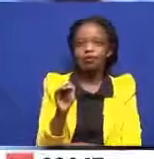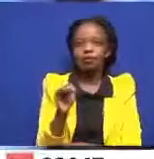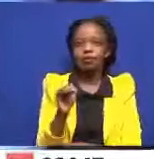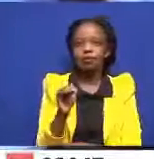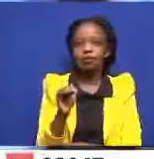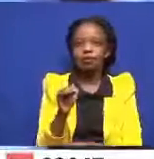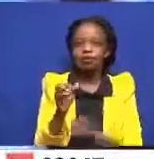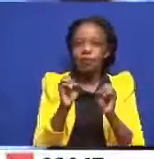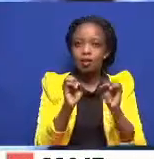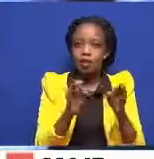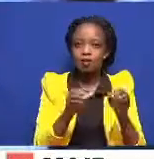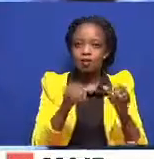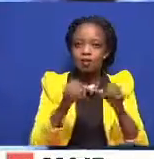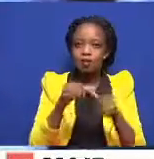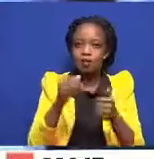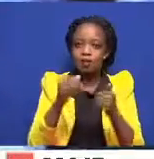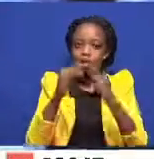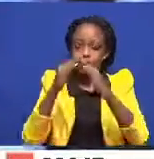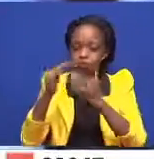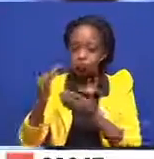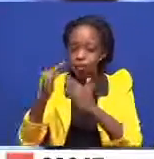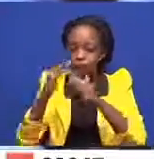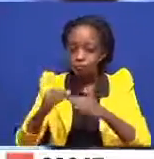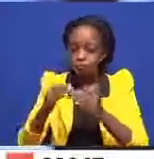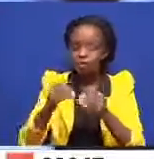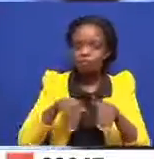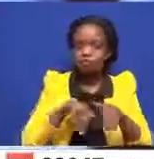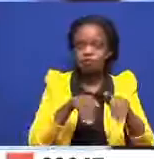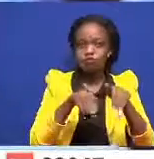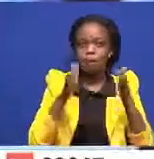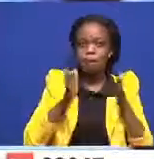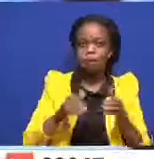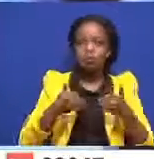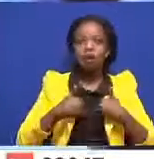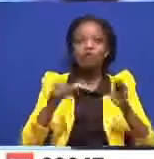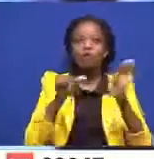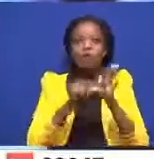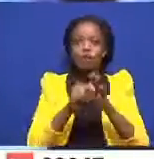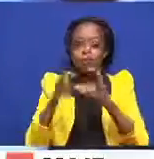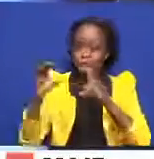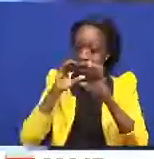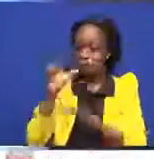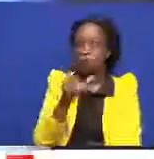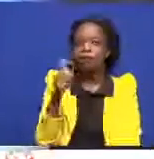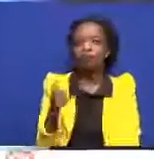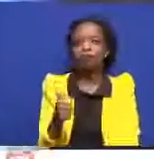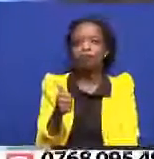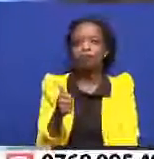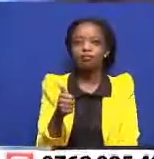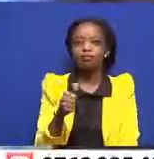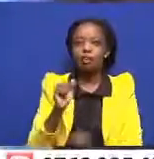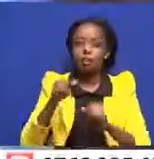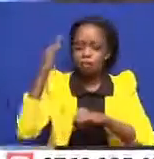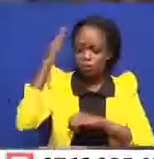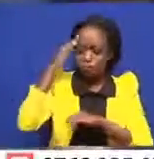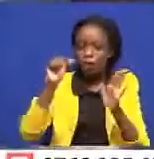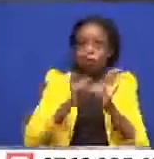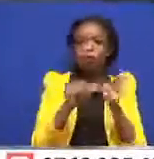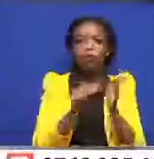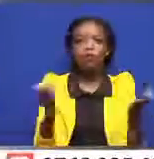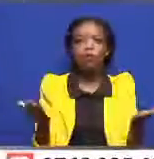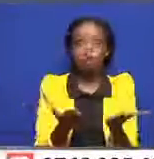mambo ya nyumba kumi iwekwe vizuri yenye, kama mtu yuko na shida anaweza ongea na mwenzake ili tuweze kujua shida ni nini.